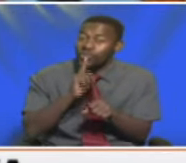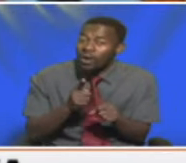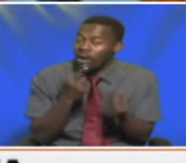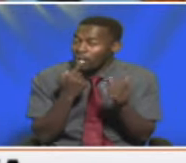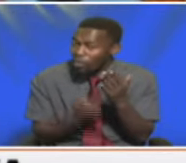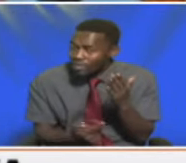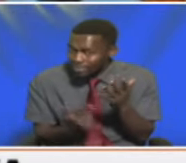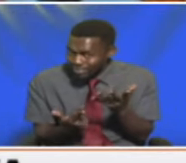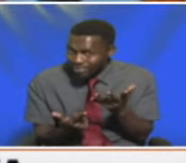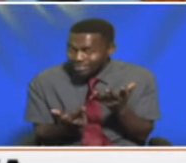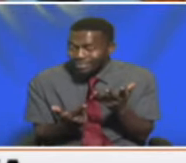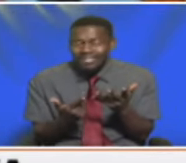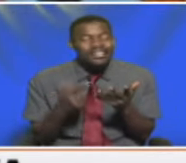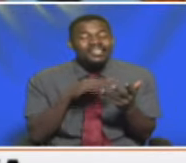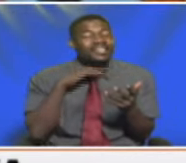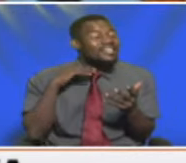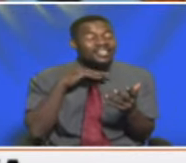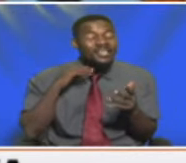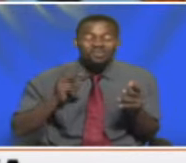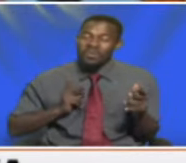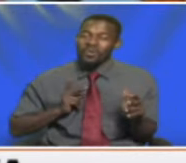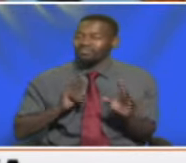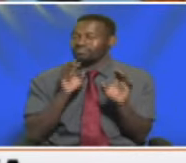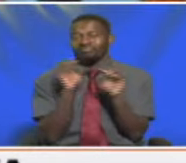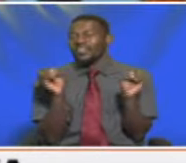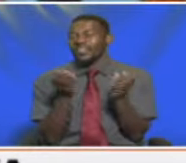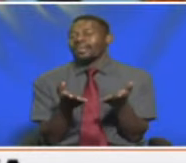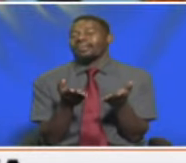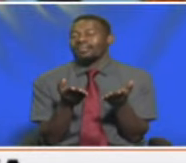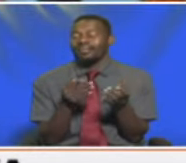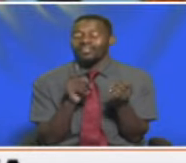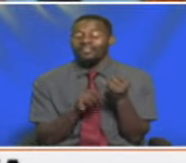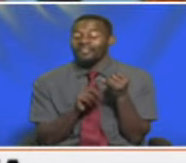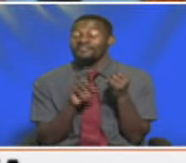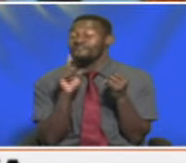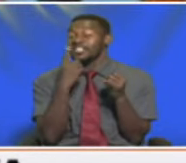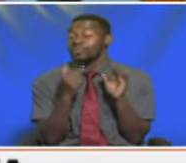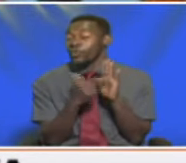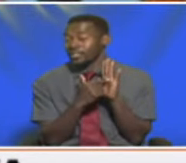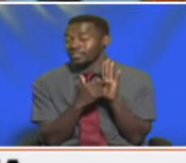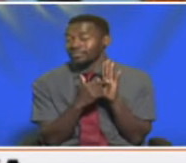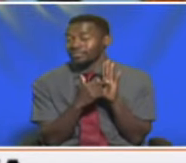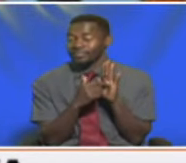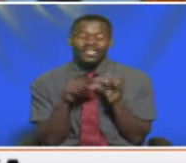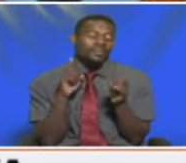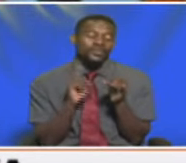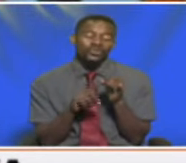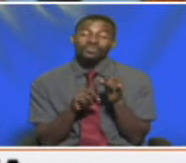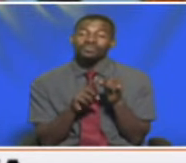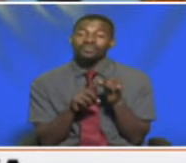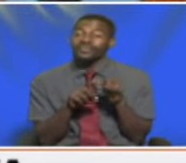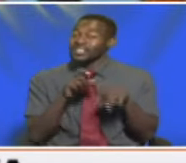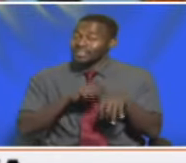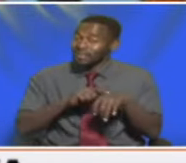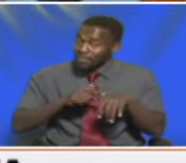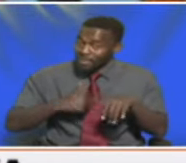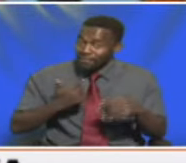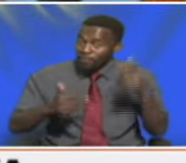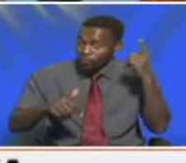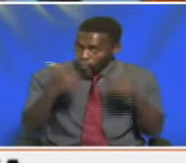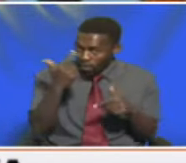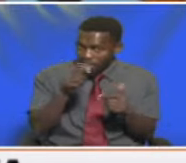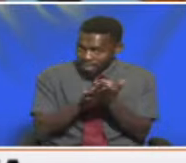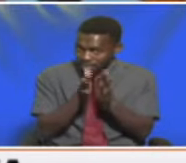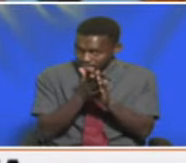that there is no extrajudicial killing in Kenya. That's number one. Number two, when I came into office, I